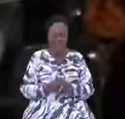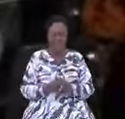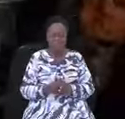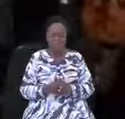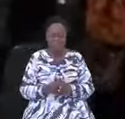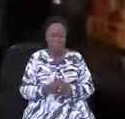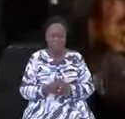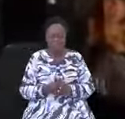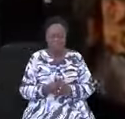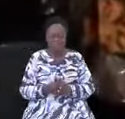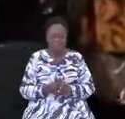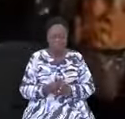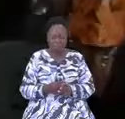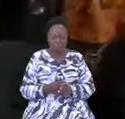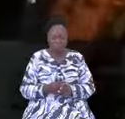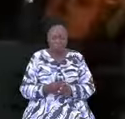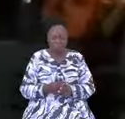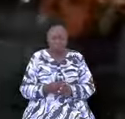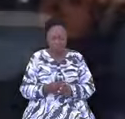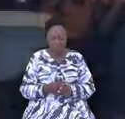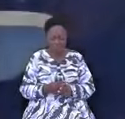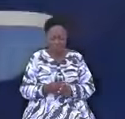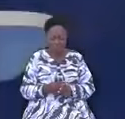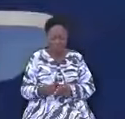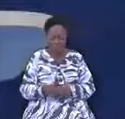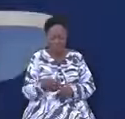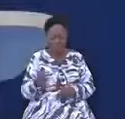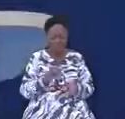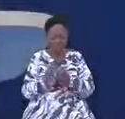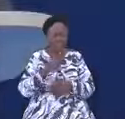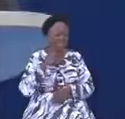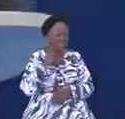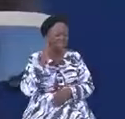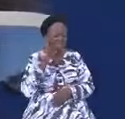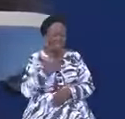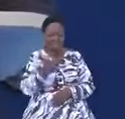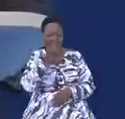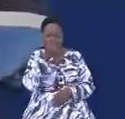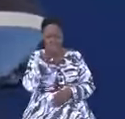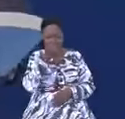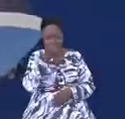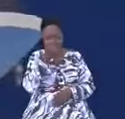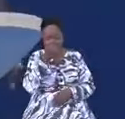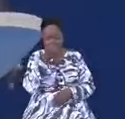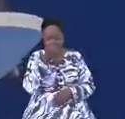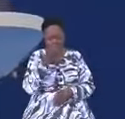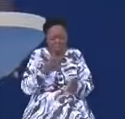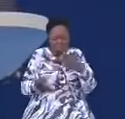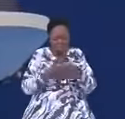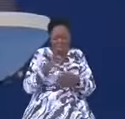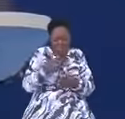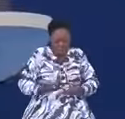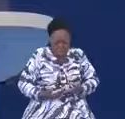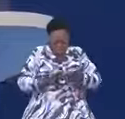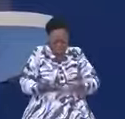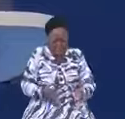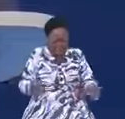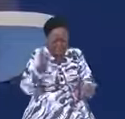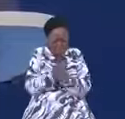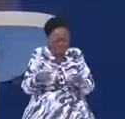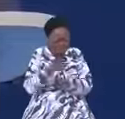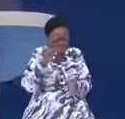ceux qui sont sourds et muets même s'ils sont nés de cette manière et me sont venues à cela